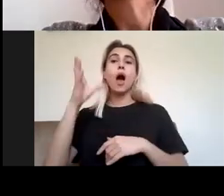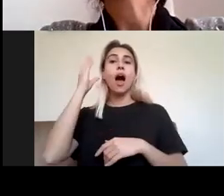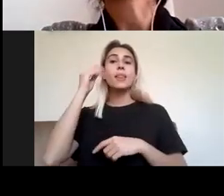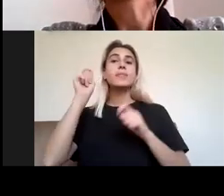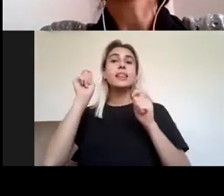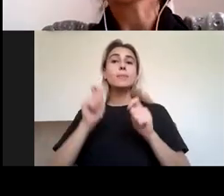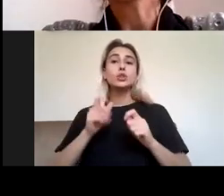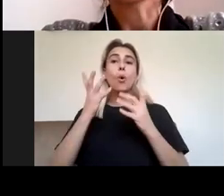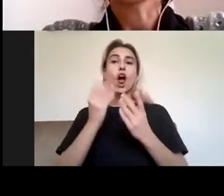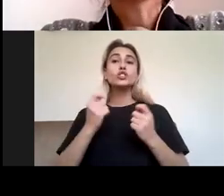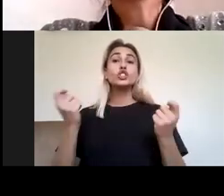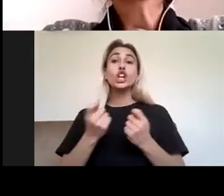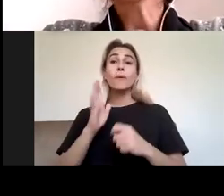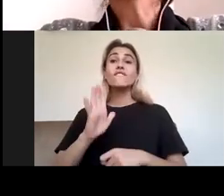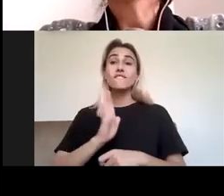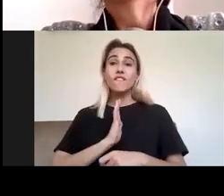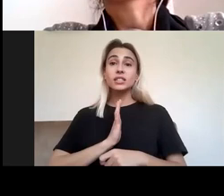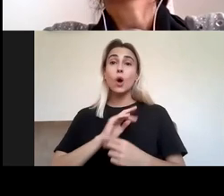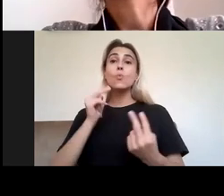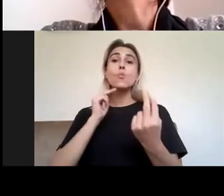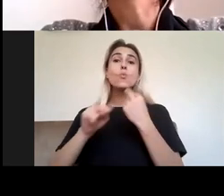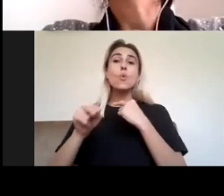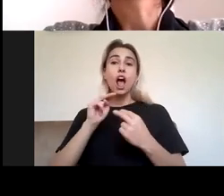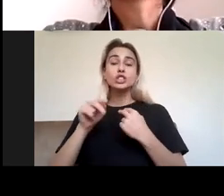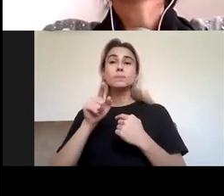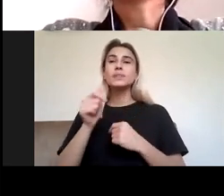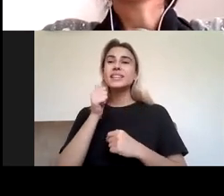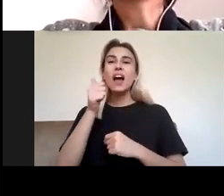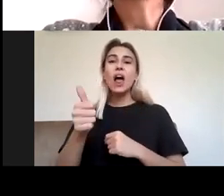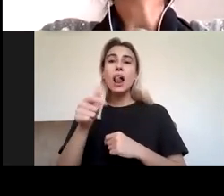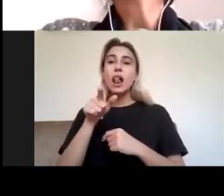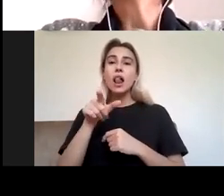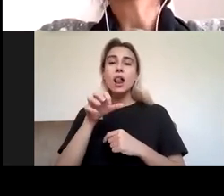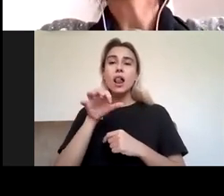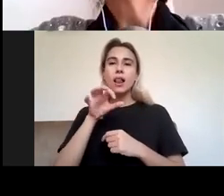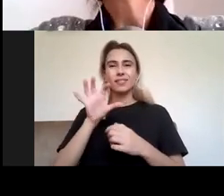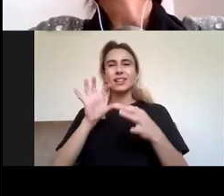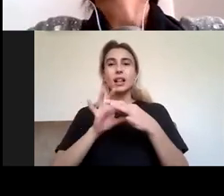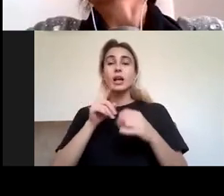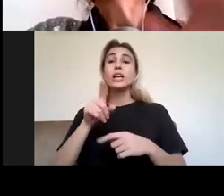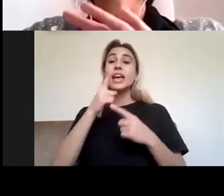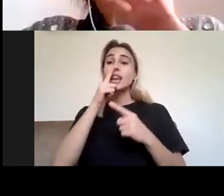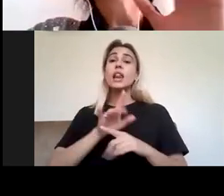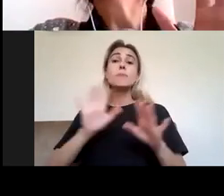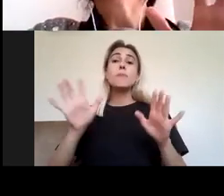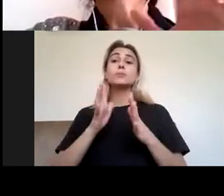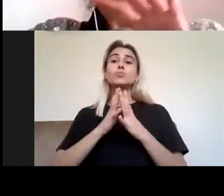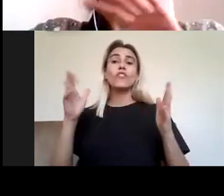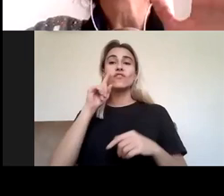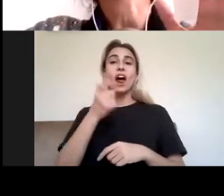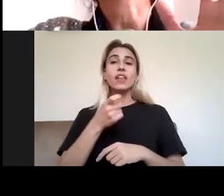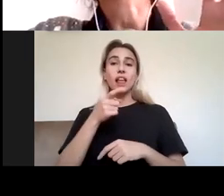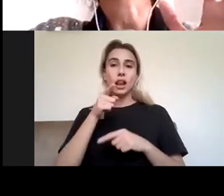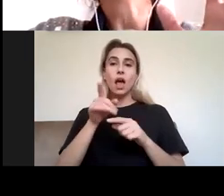olan çalışmalarınız varsa ulaşım kanalının inanılmaz büyük bir hem farkındalık anlamında